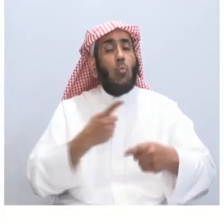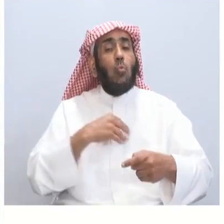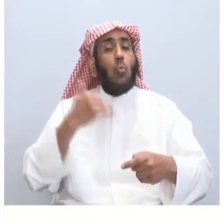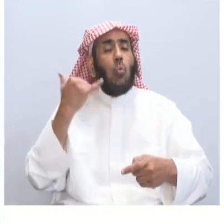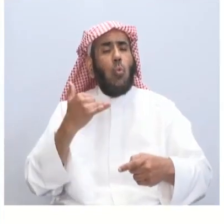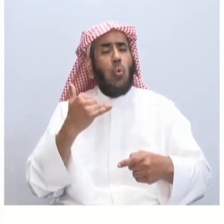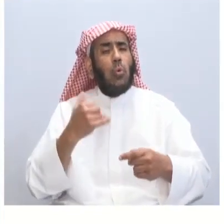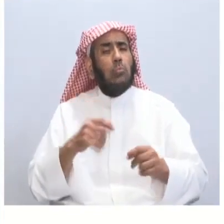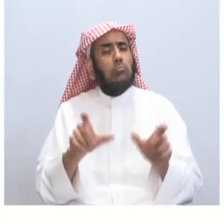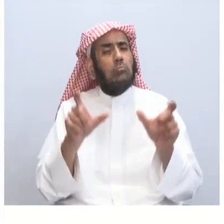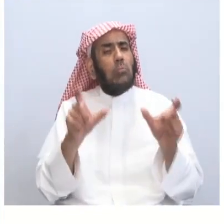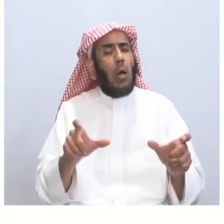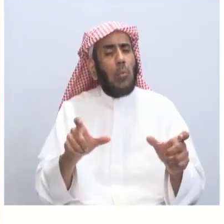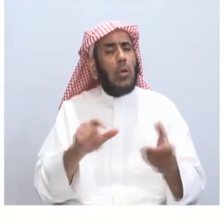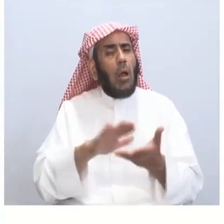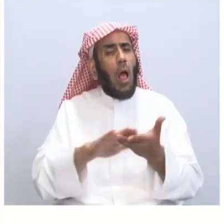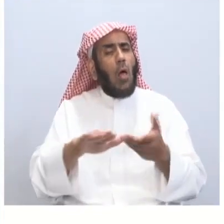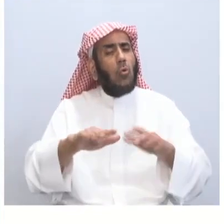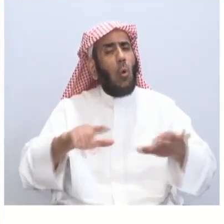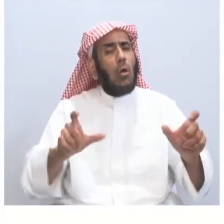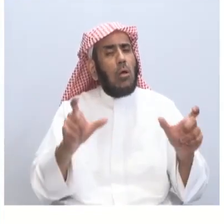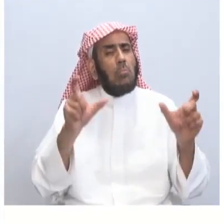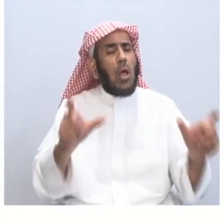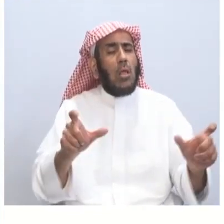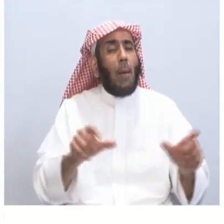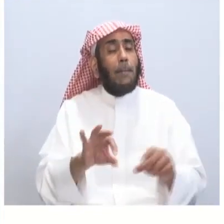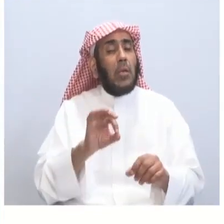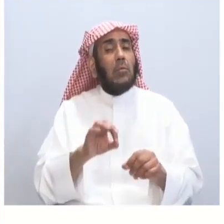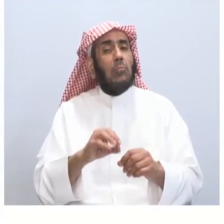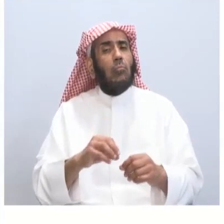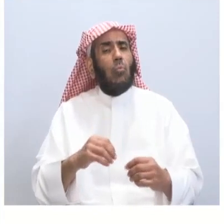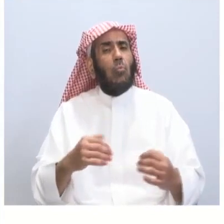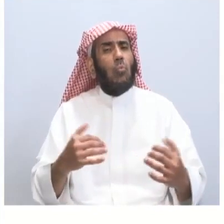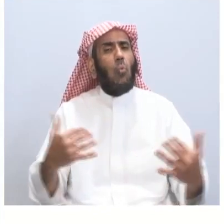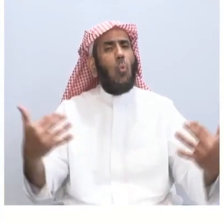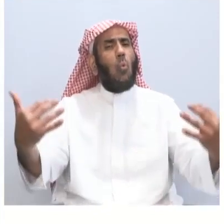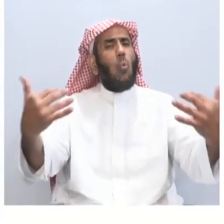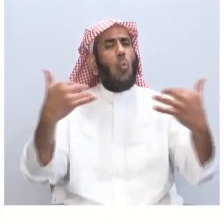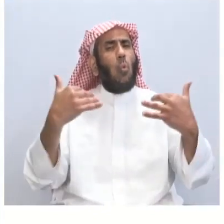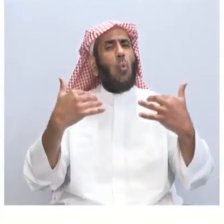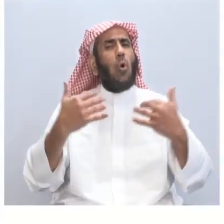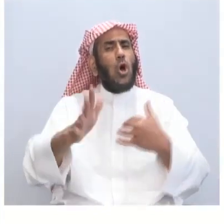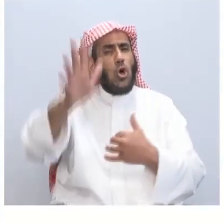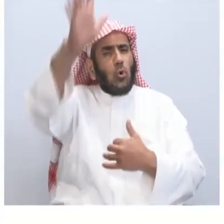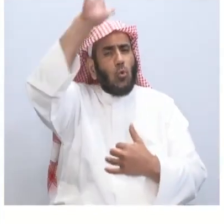الى تامين هذه السواحل من غارات سفن